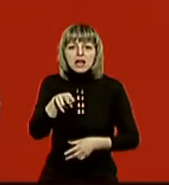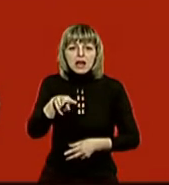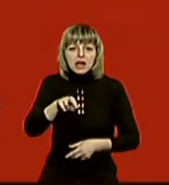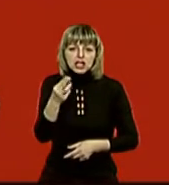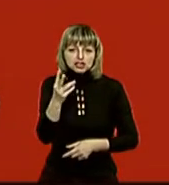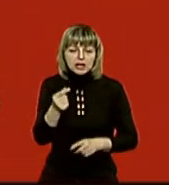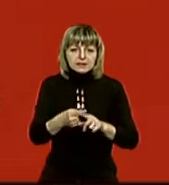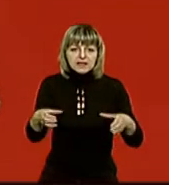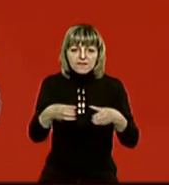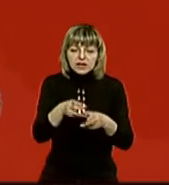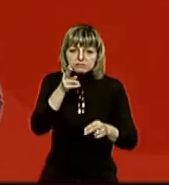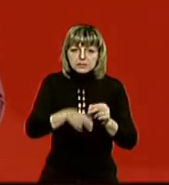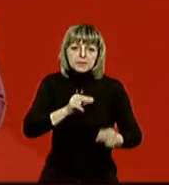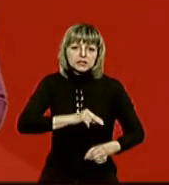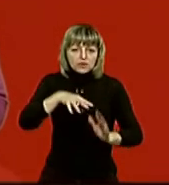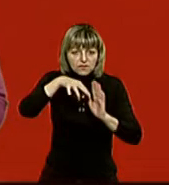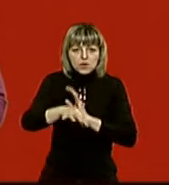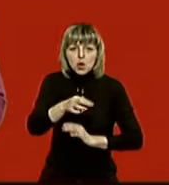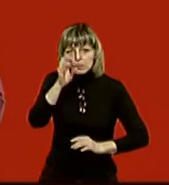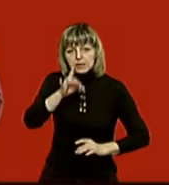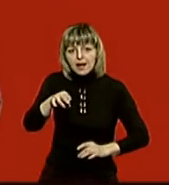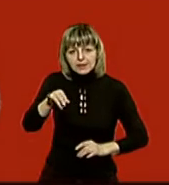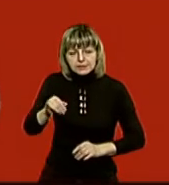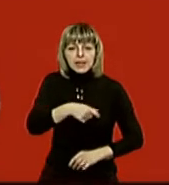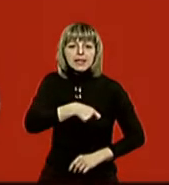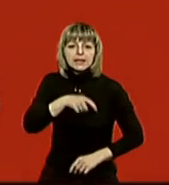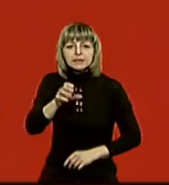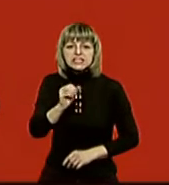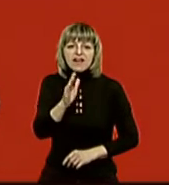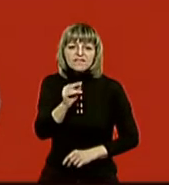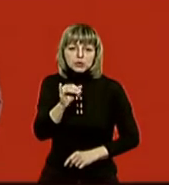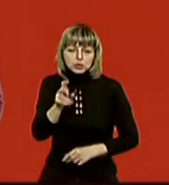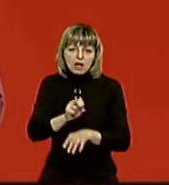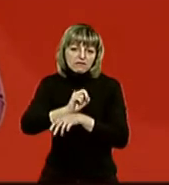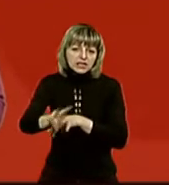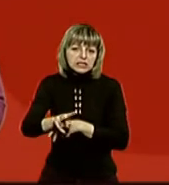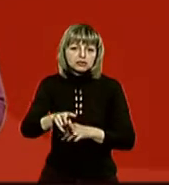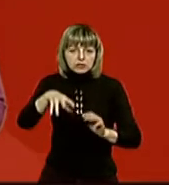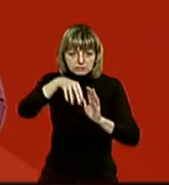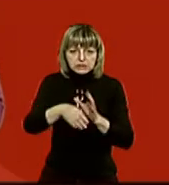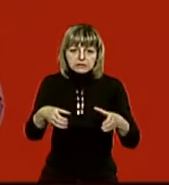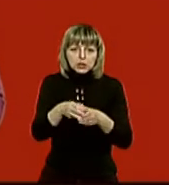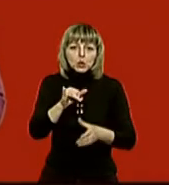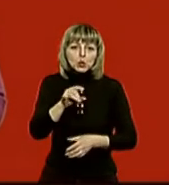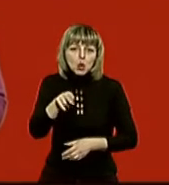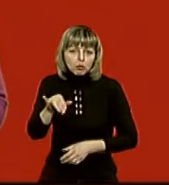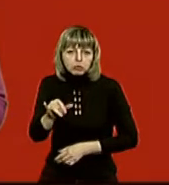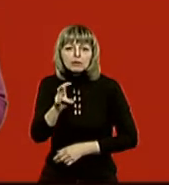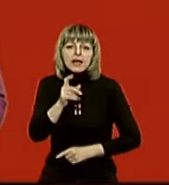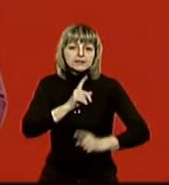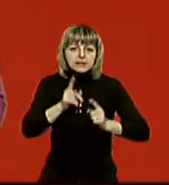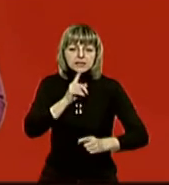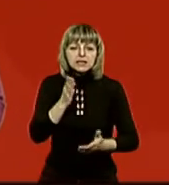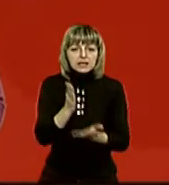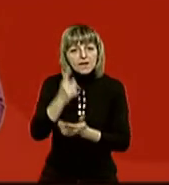політична фракція припинила існування в облраді. Депутата Петра Савчука виключили зі складу фракції «Укропу». На